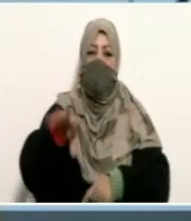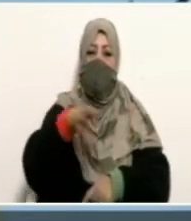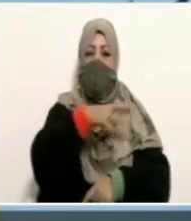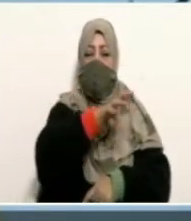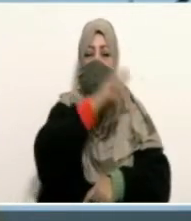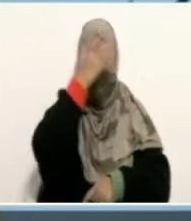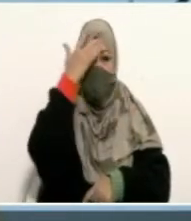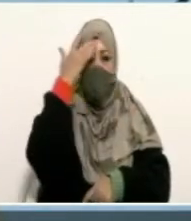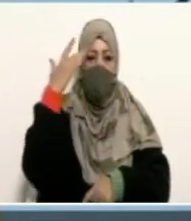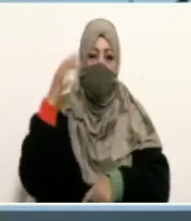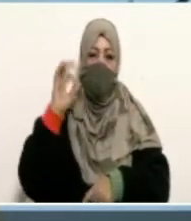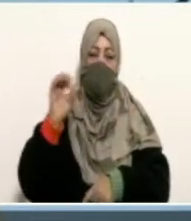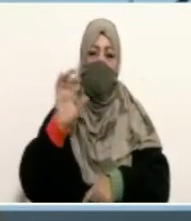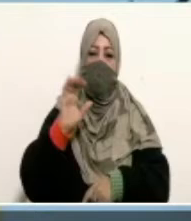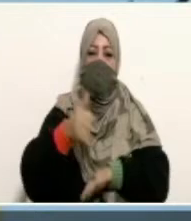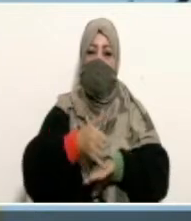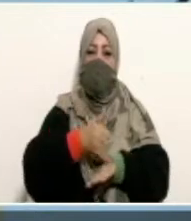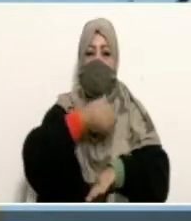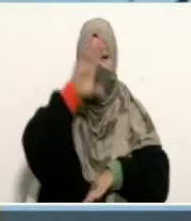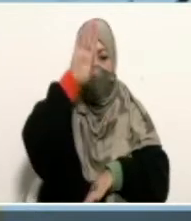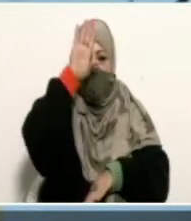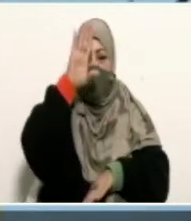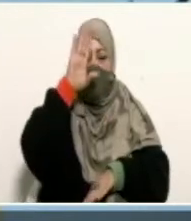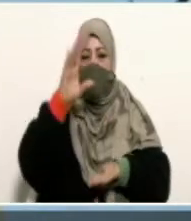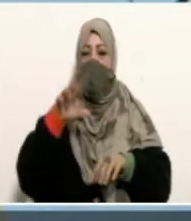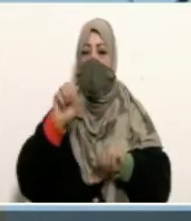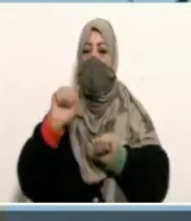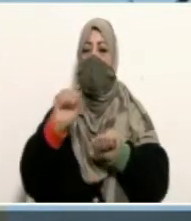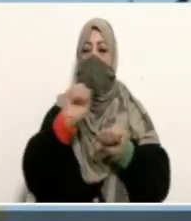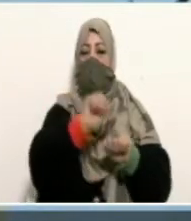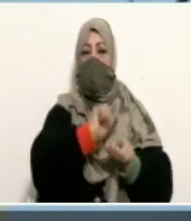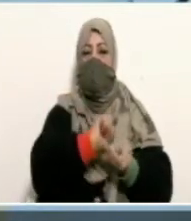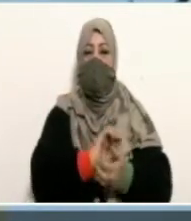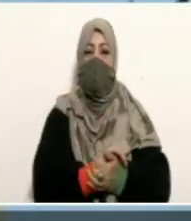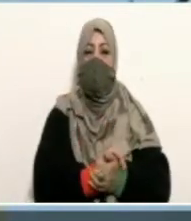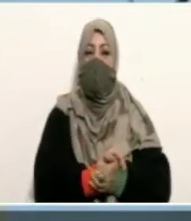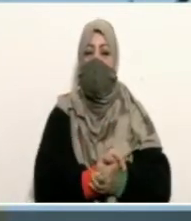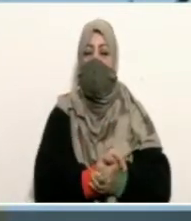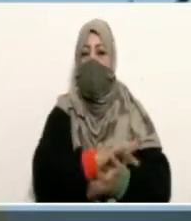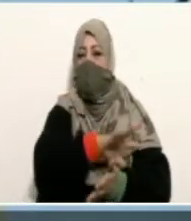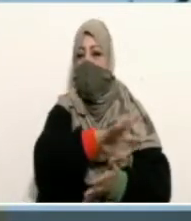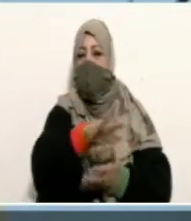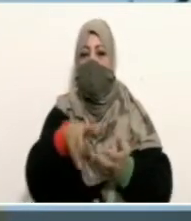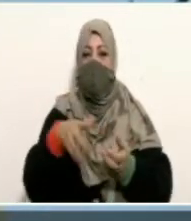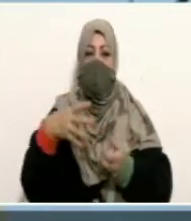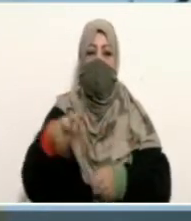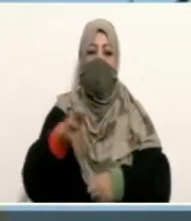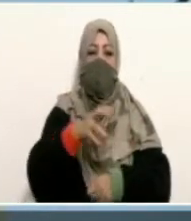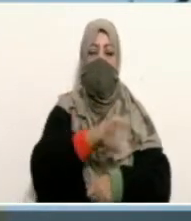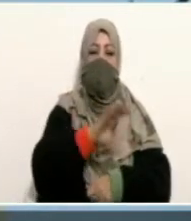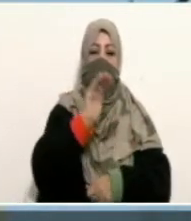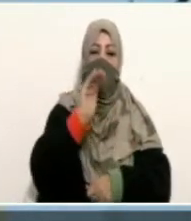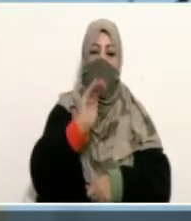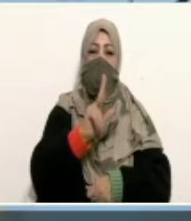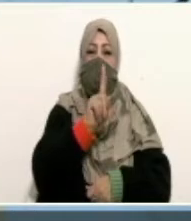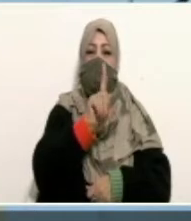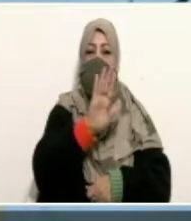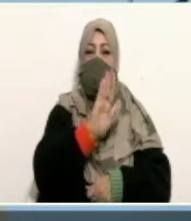في يعني في هذا الحبس، هل يصح أو لا يصح؟ وعلى الصحة فهل يعني